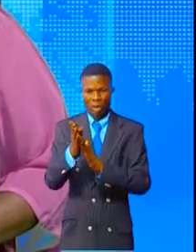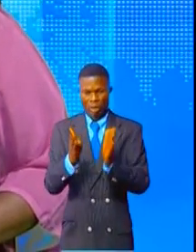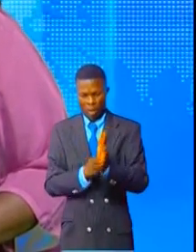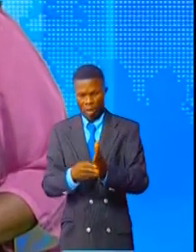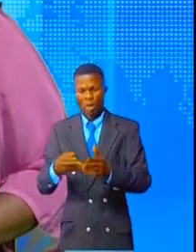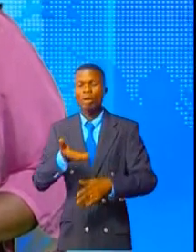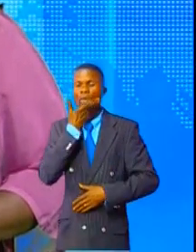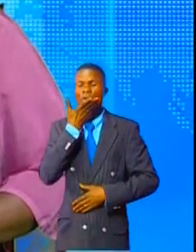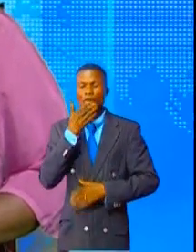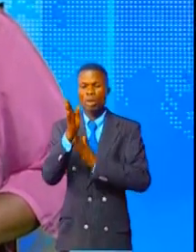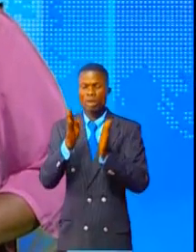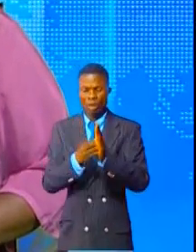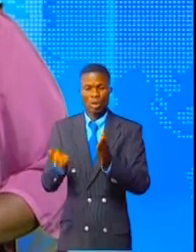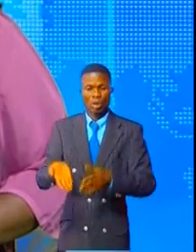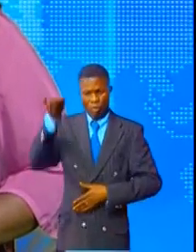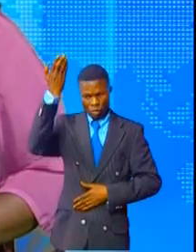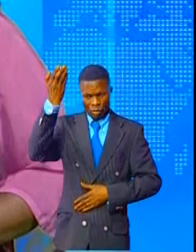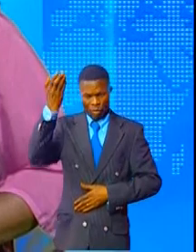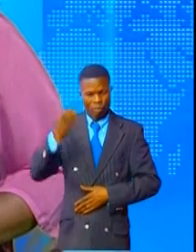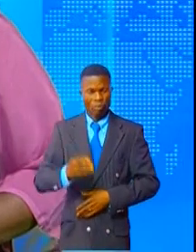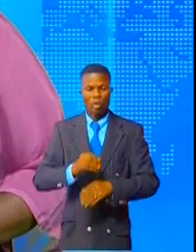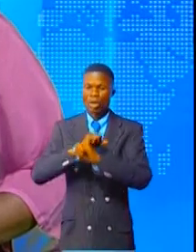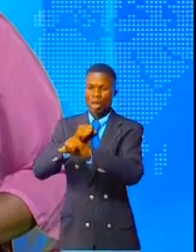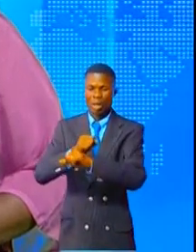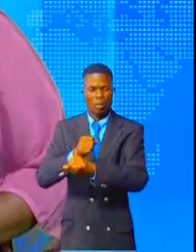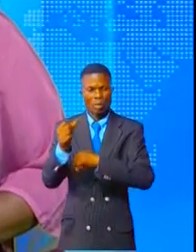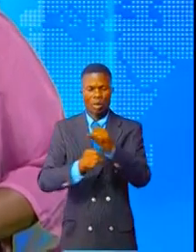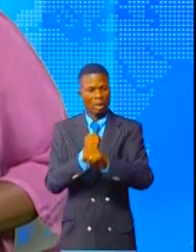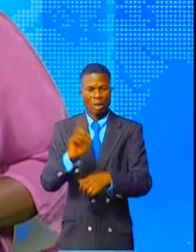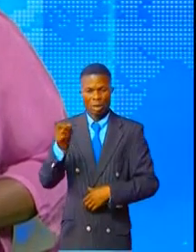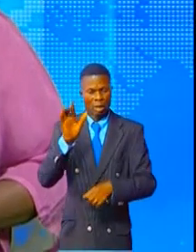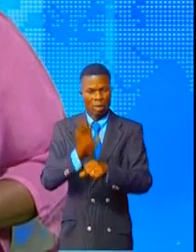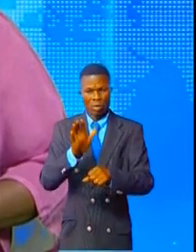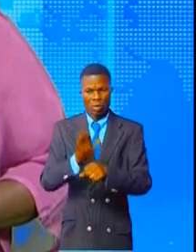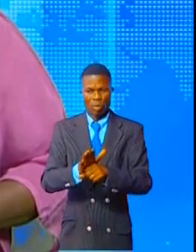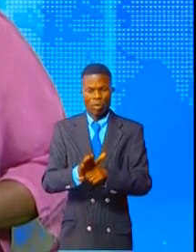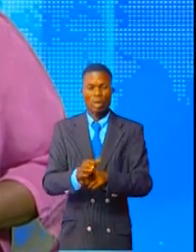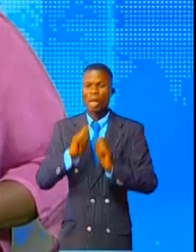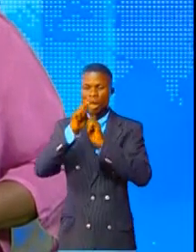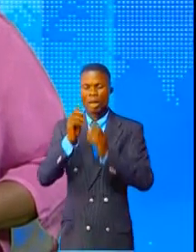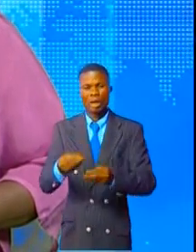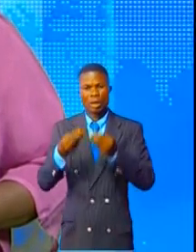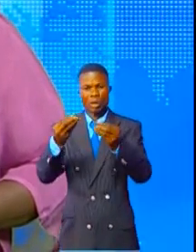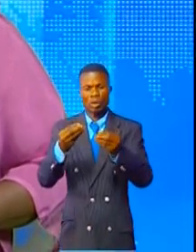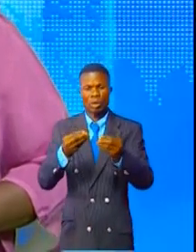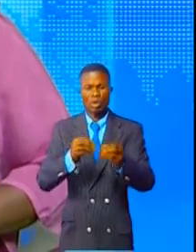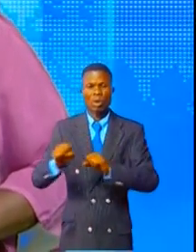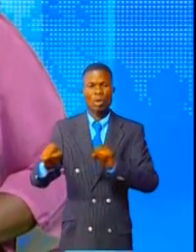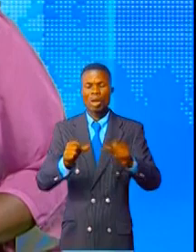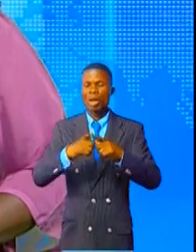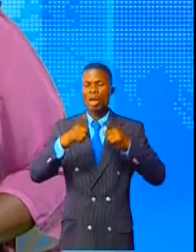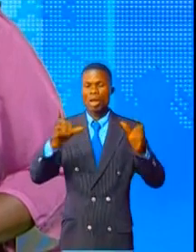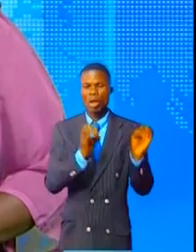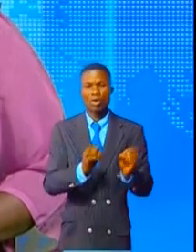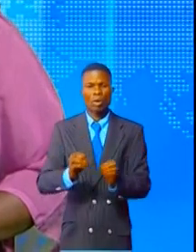plus ça ait aucune contrainte d'âge est exigée puis-je à prix seront remis lors d'un grand événement qui sera